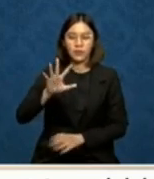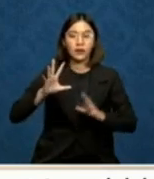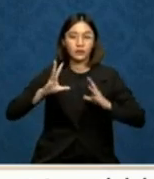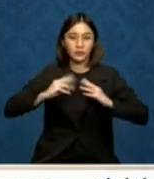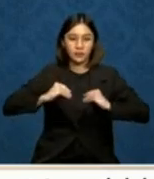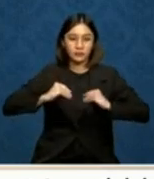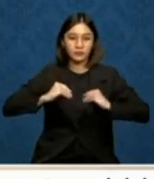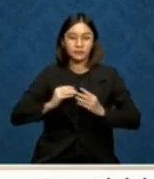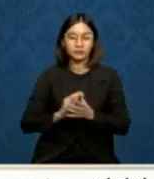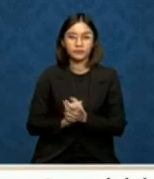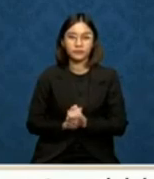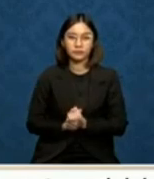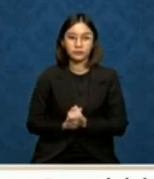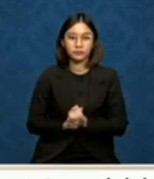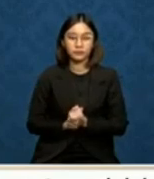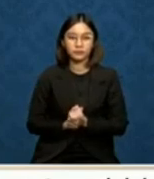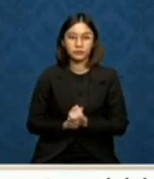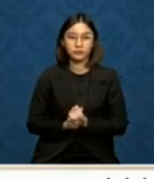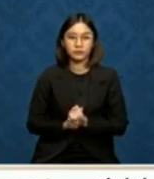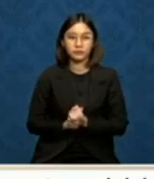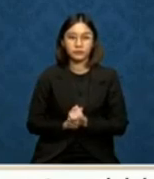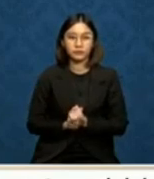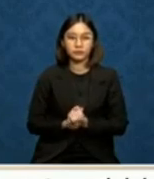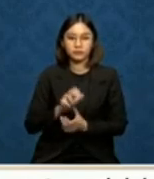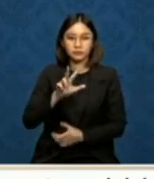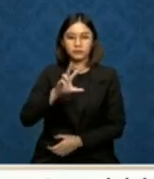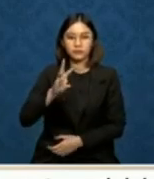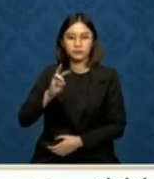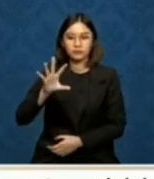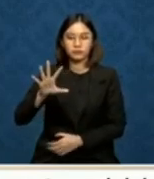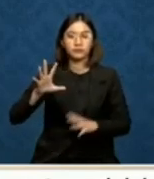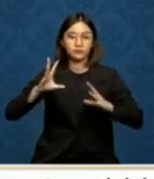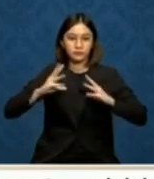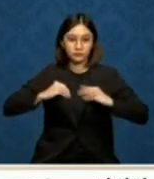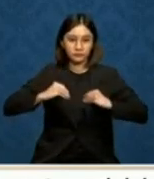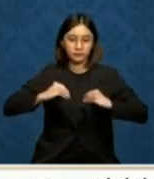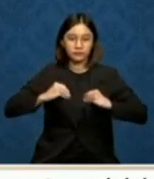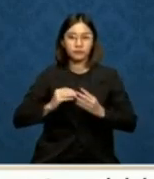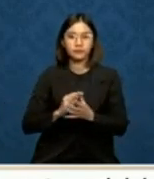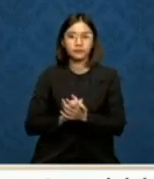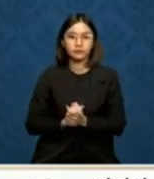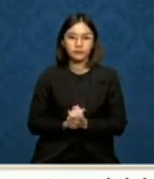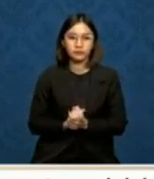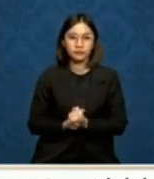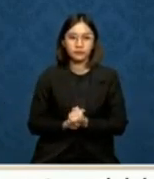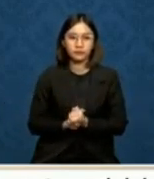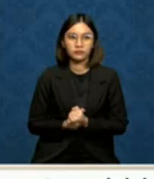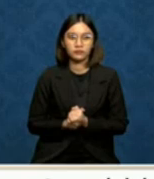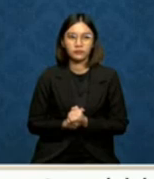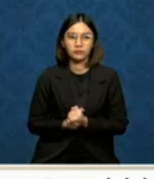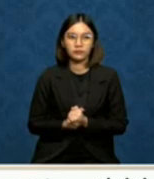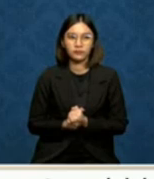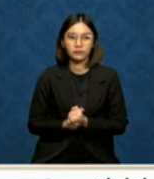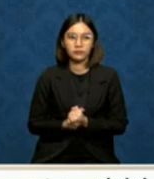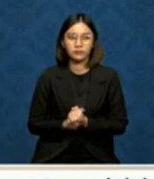ยครับ 235เห็นด้วยครับ ผม365เห็นด้วยครับ 365เห็นด้วยครับ ขอบคุณครับ